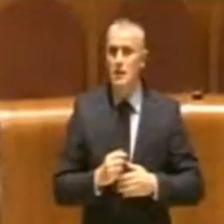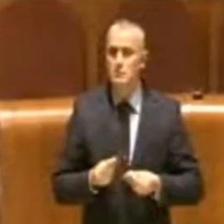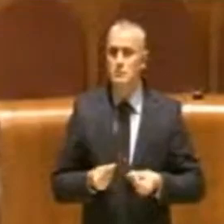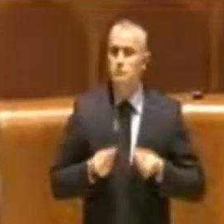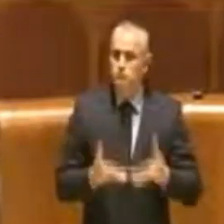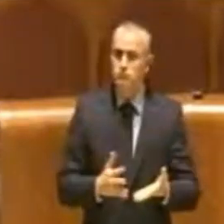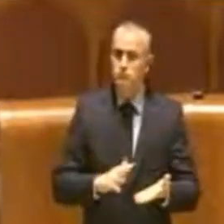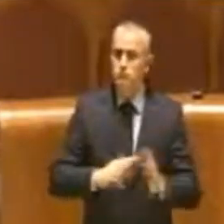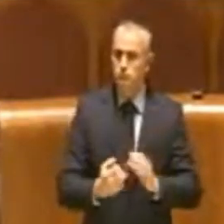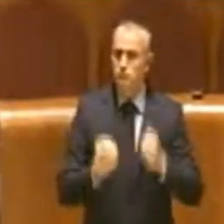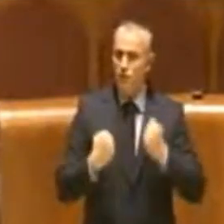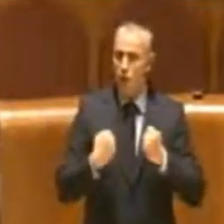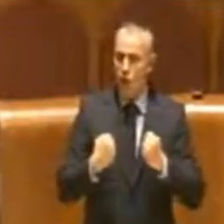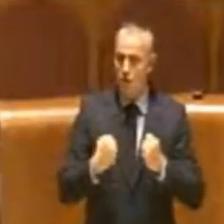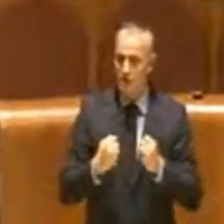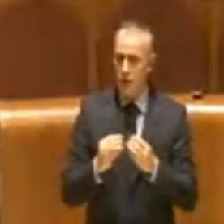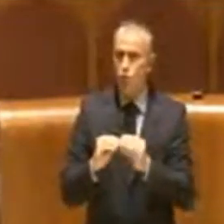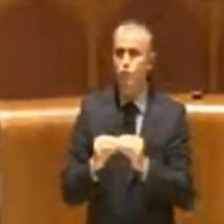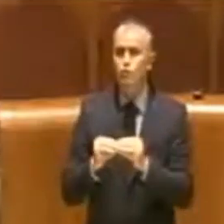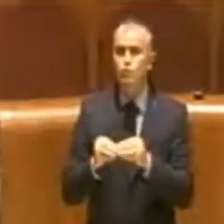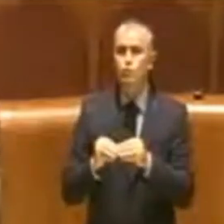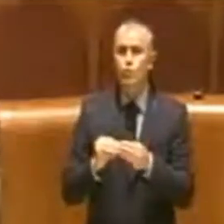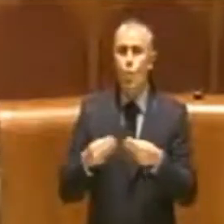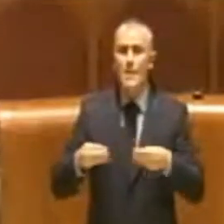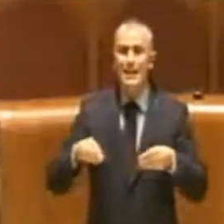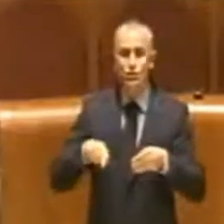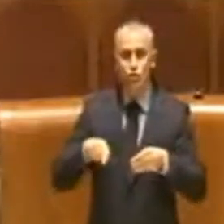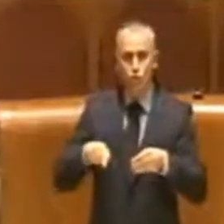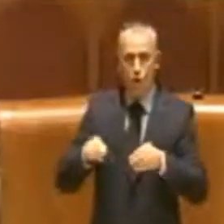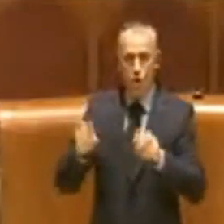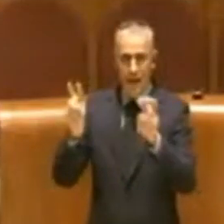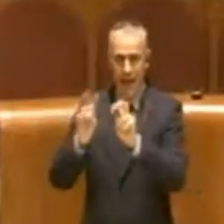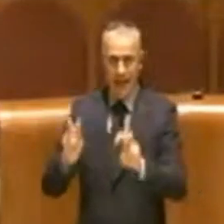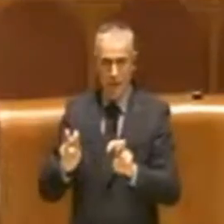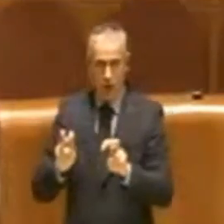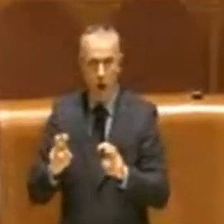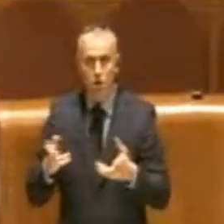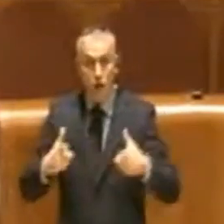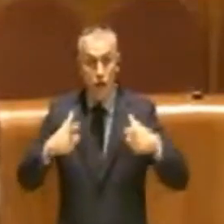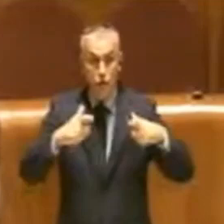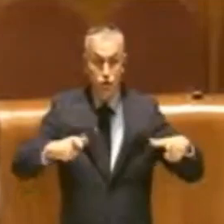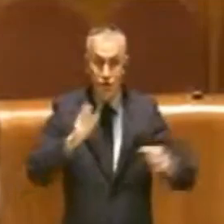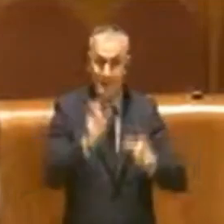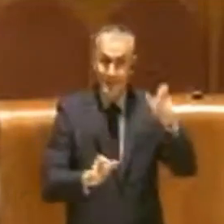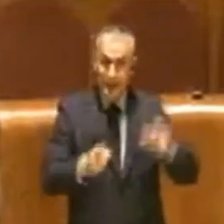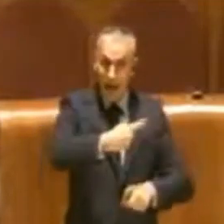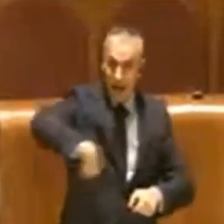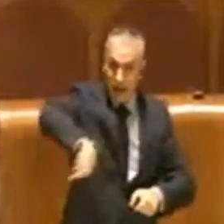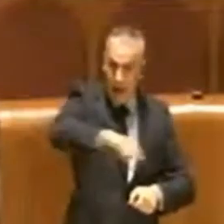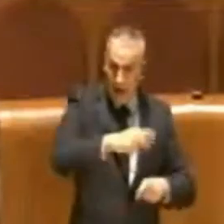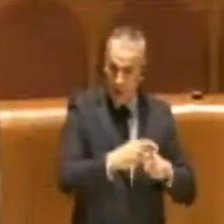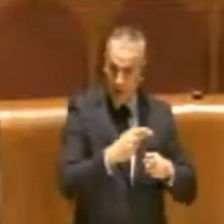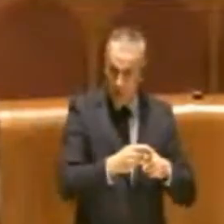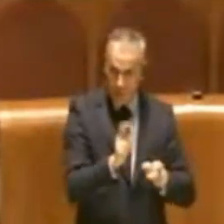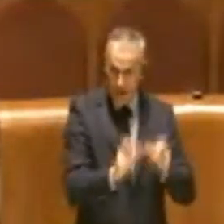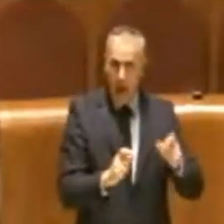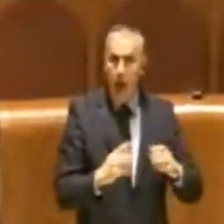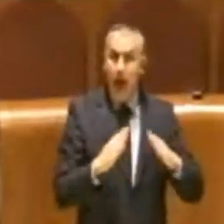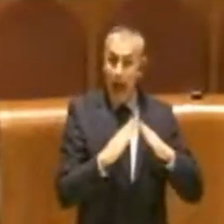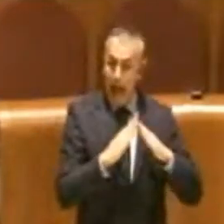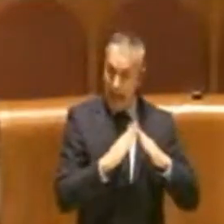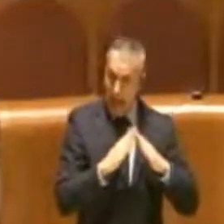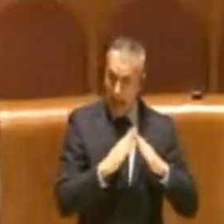rafforzato questo strumento dandogli dignità e soprattutto per fare in modo che la cittadinanza anche da casa possa magari